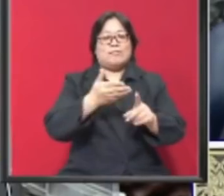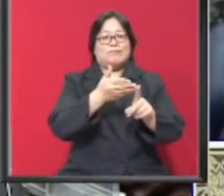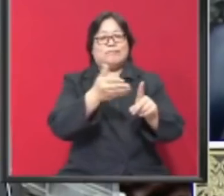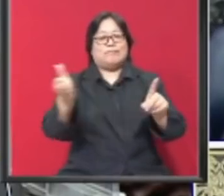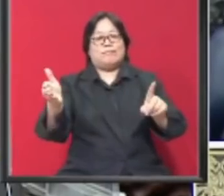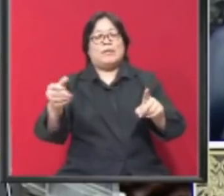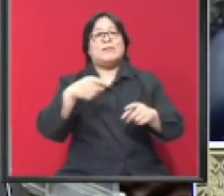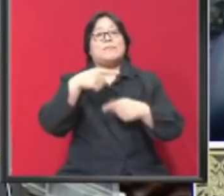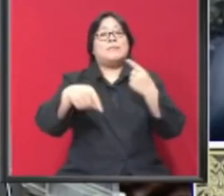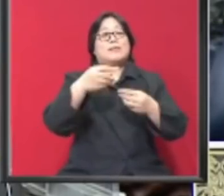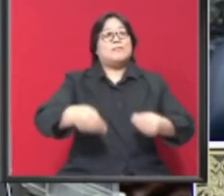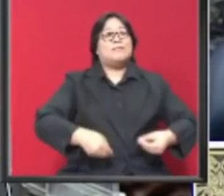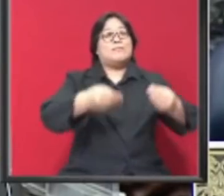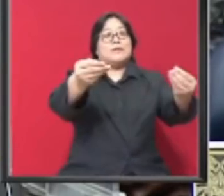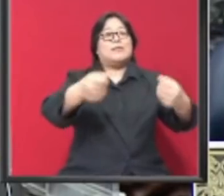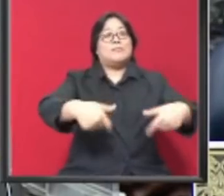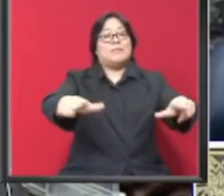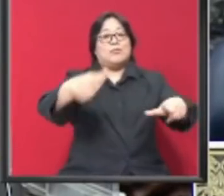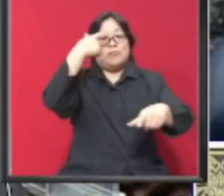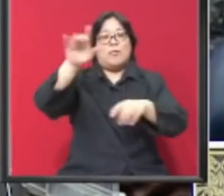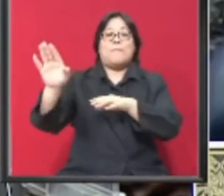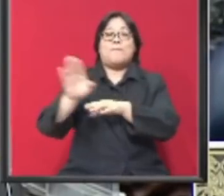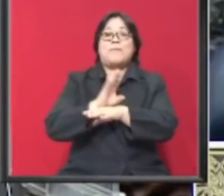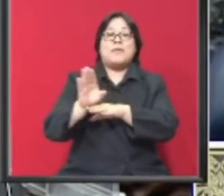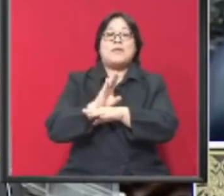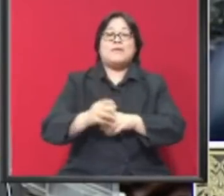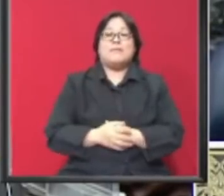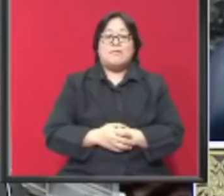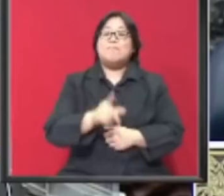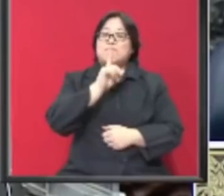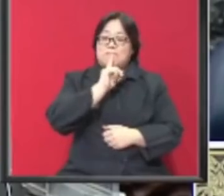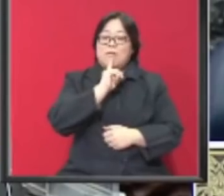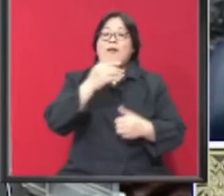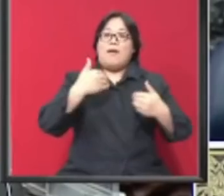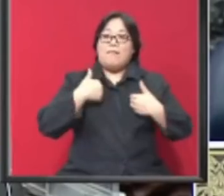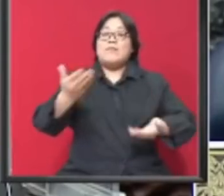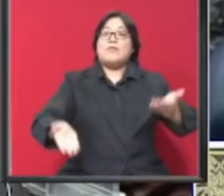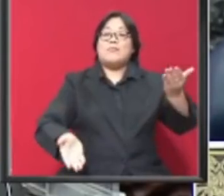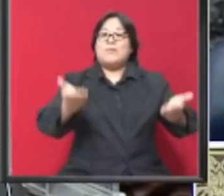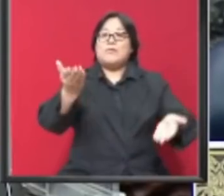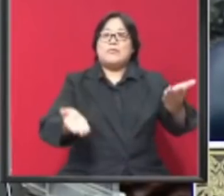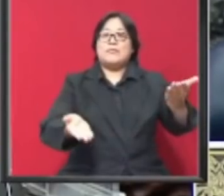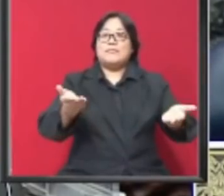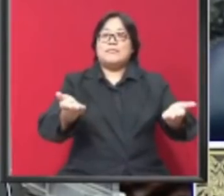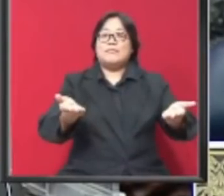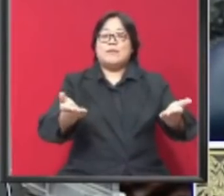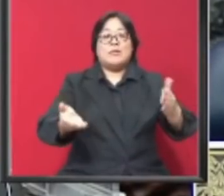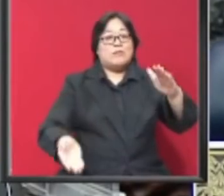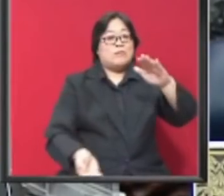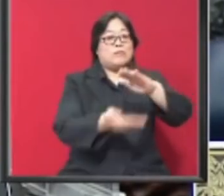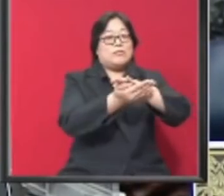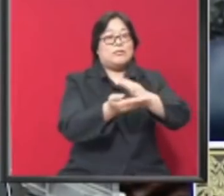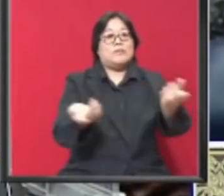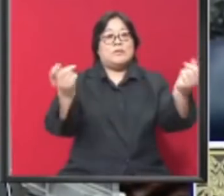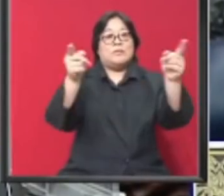apabila memberi kebenaran untuk bisnis memang memang ada kemungkinan ras